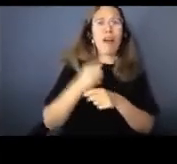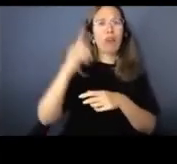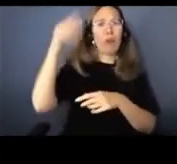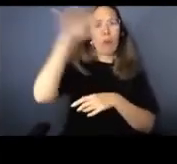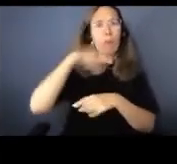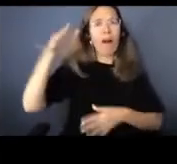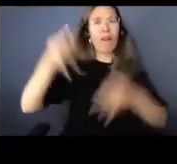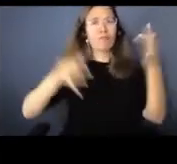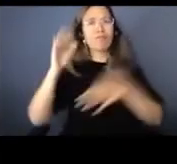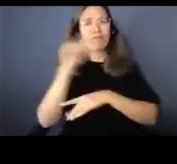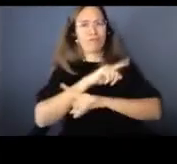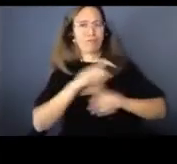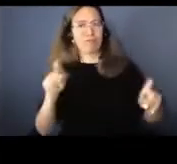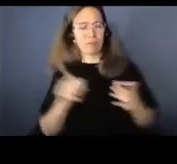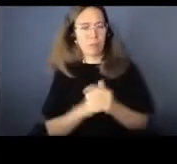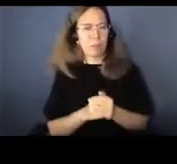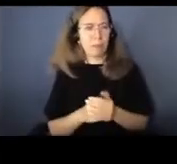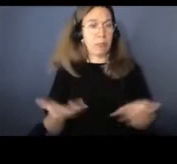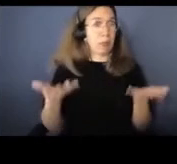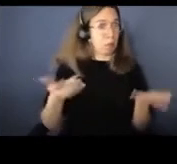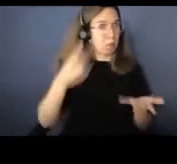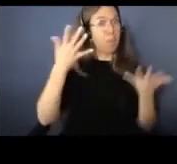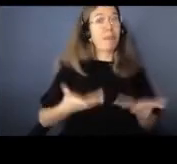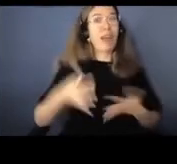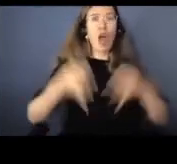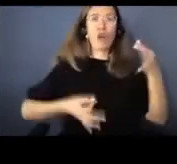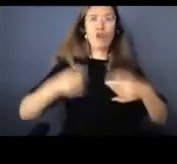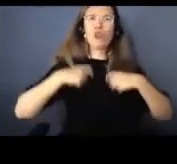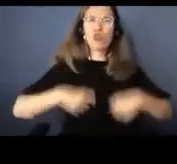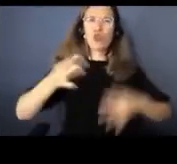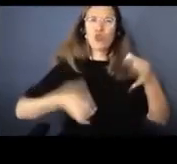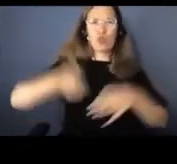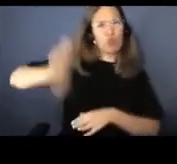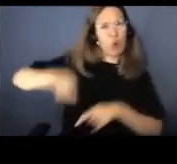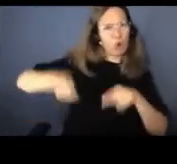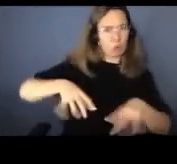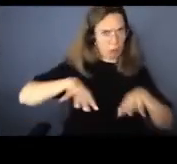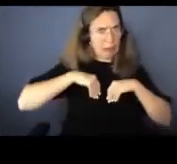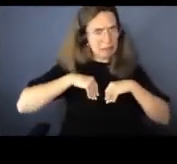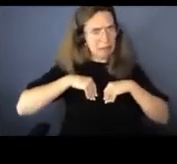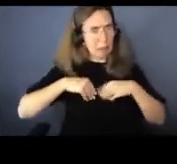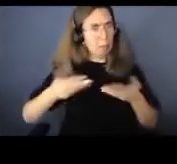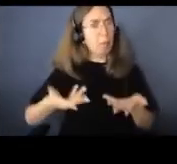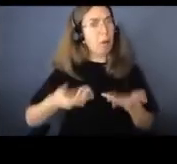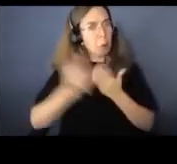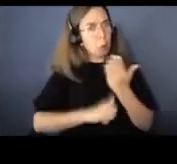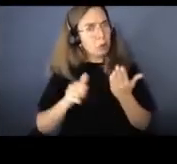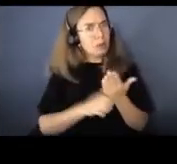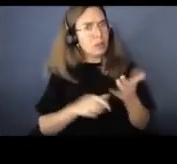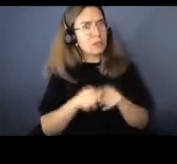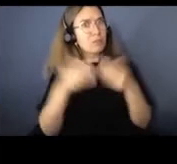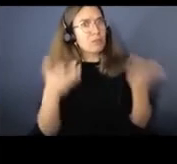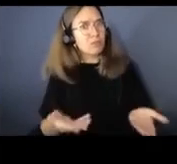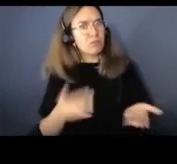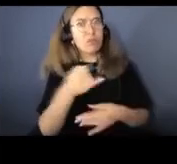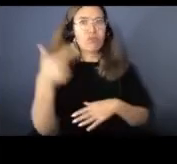prochaine étape, ça va être celle de savoir si les juges vont accepter que tel ou tel type